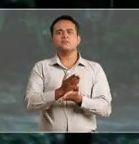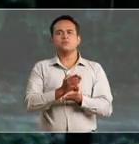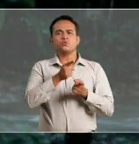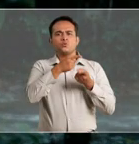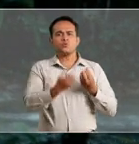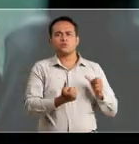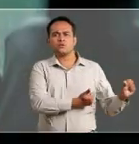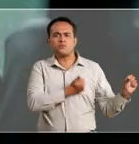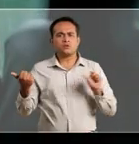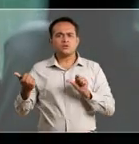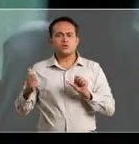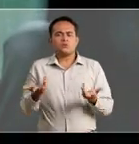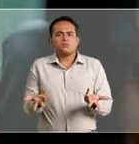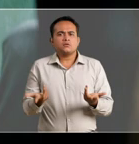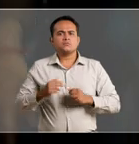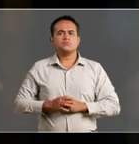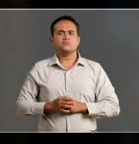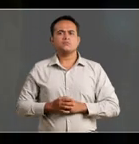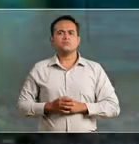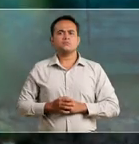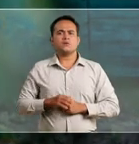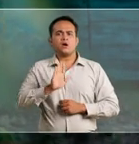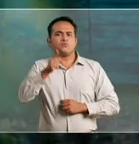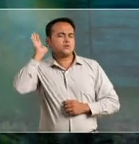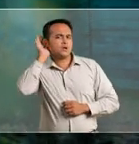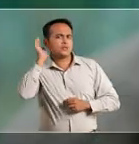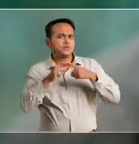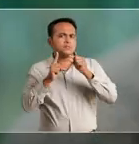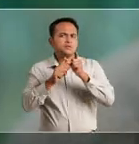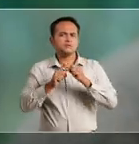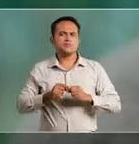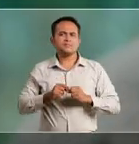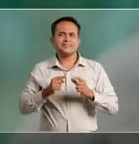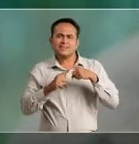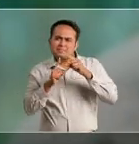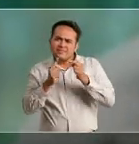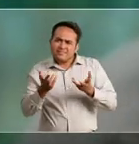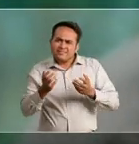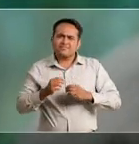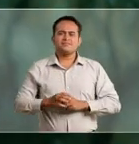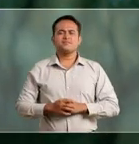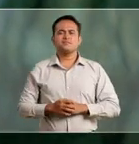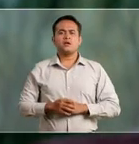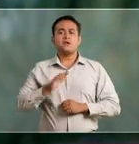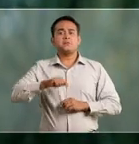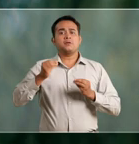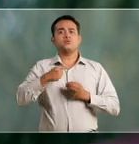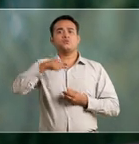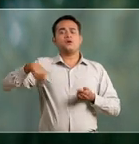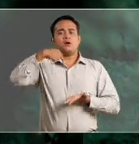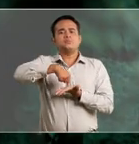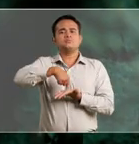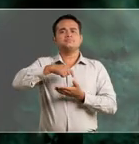लास्ट स्टॉप। भाई साहब, हमारे साथ वापस चलना है क्या? ये तीन पुलिया सुना आपने? तीन पुलिया, आप वापस ही